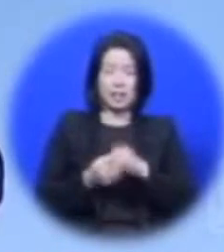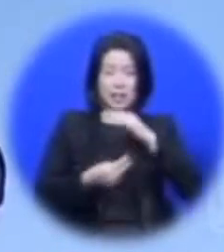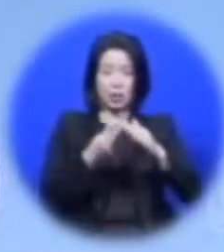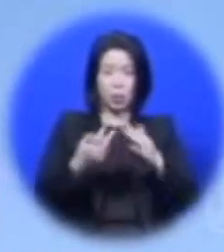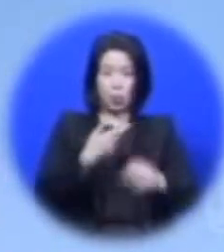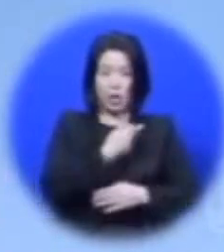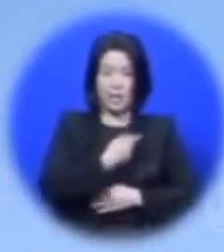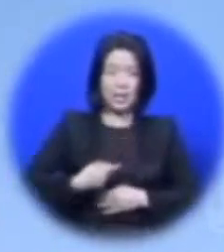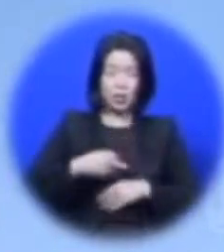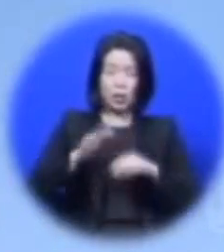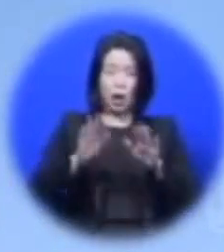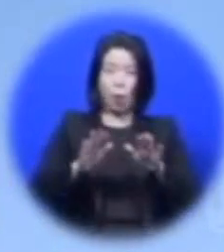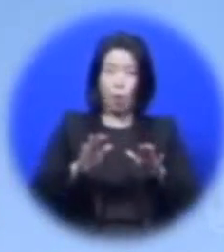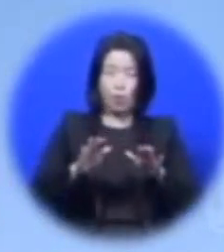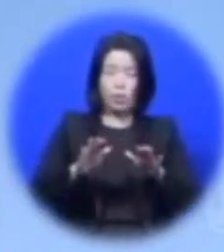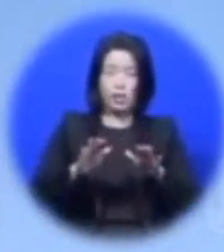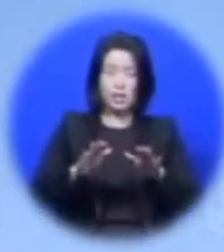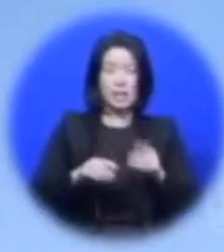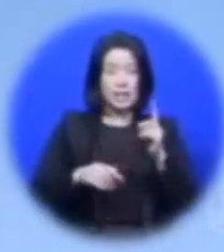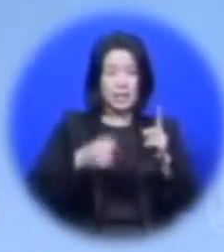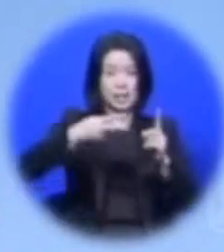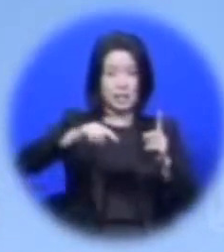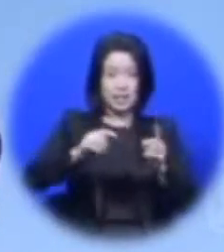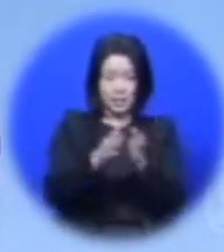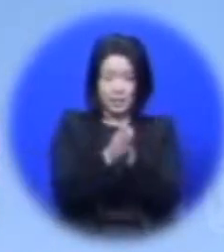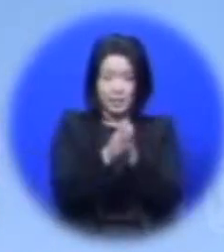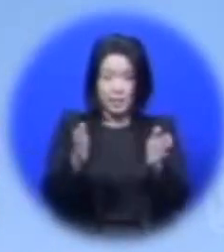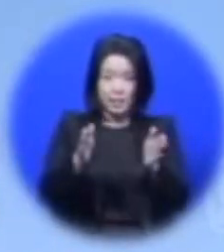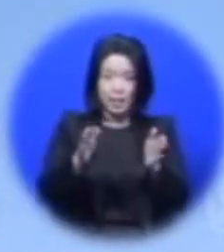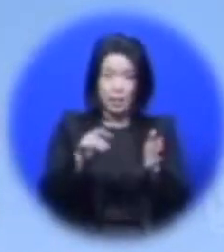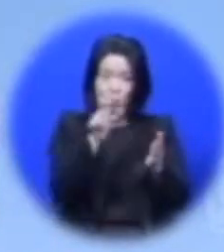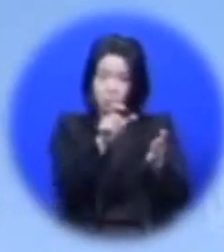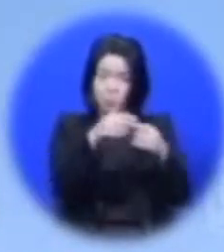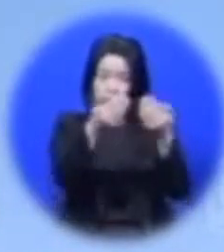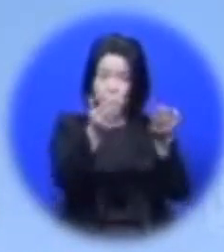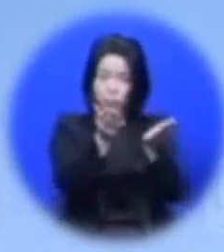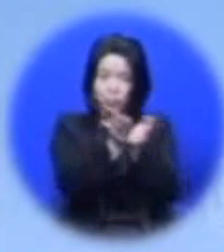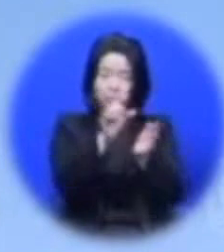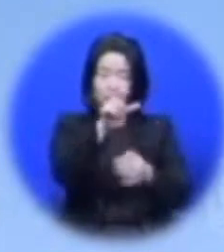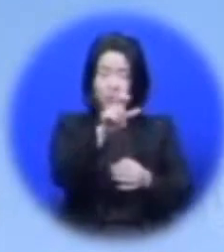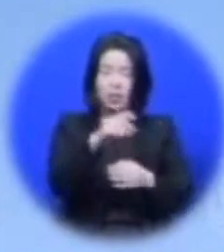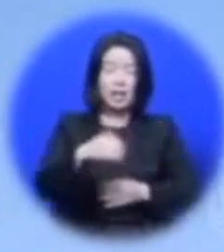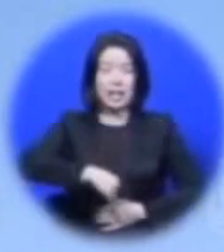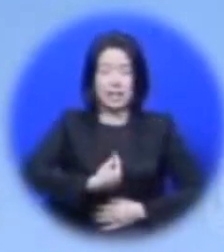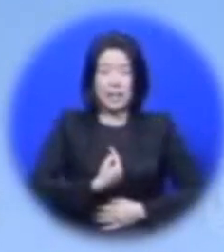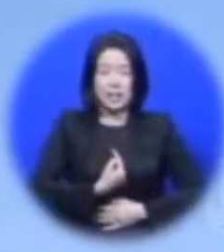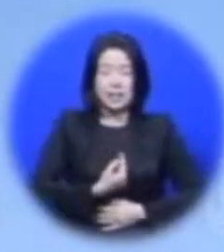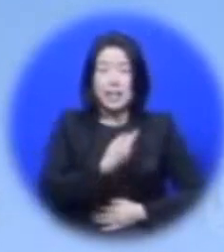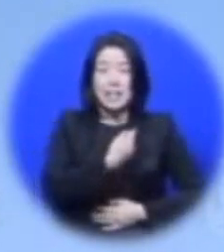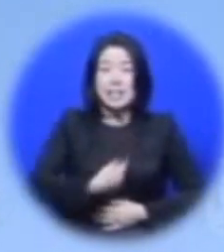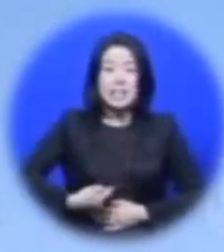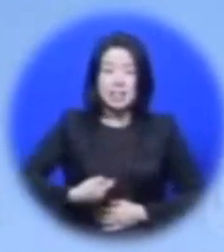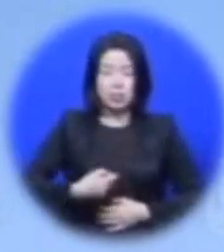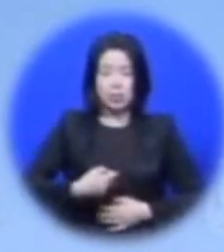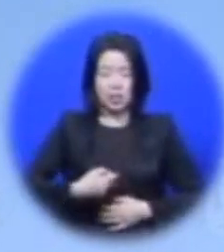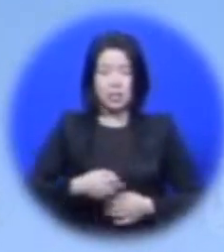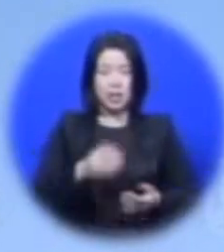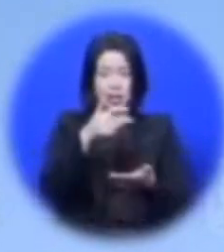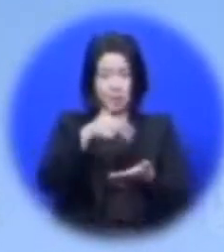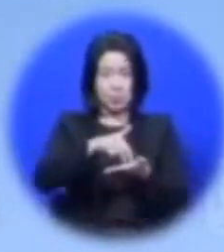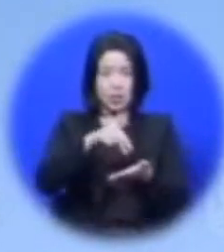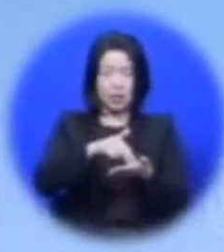요한사도가 오늘 이제 요한일서를 시작하면서 당신이 예수님의 제자로서